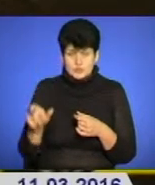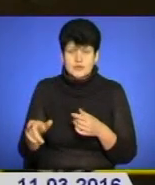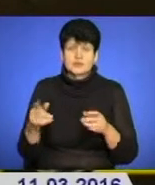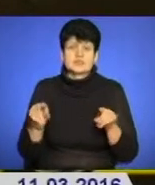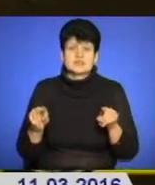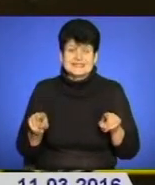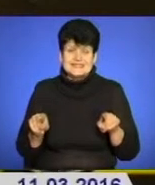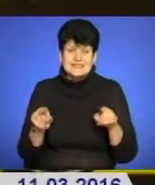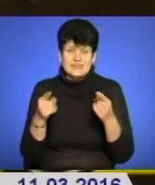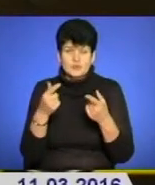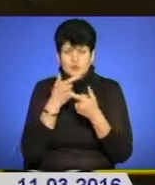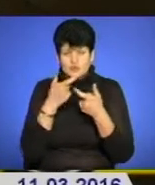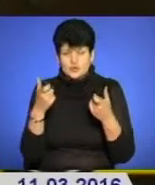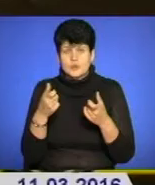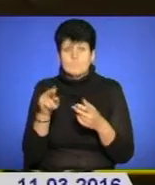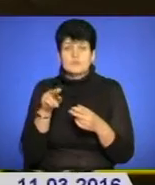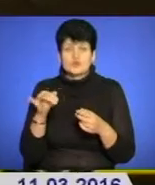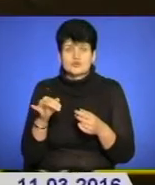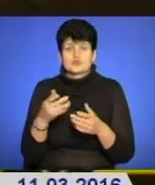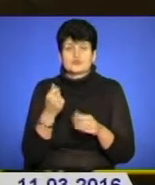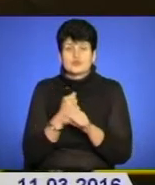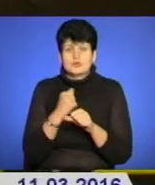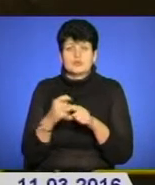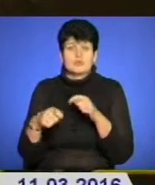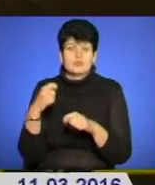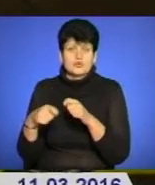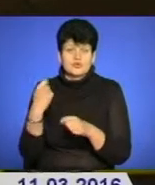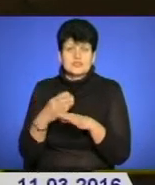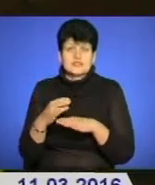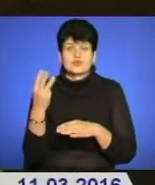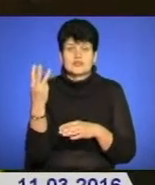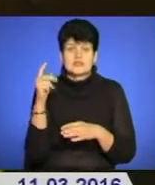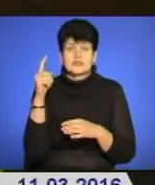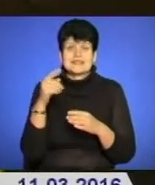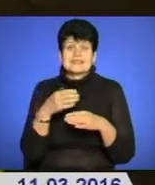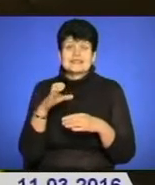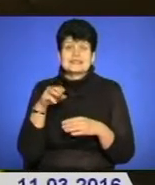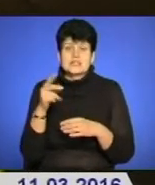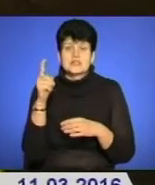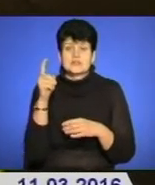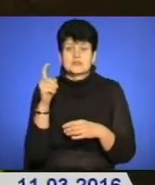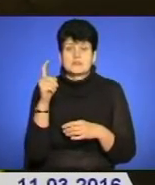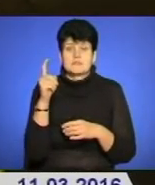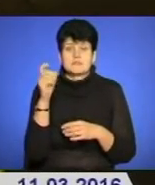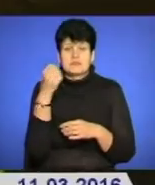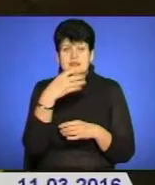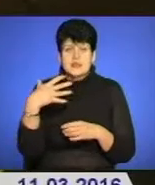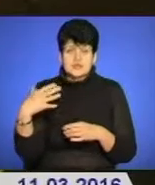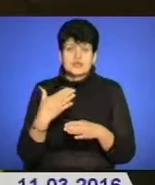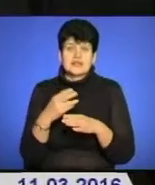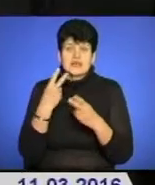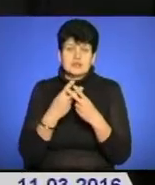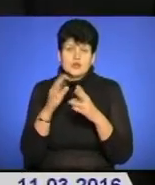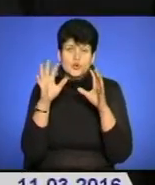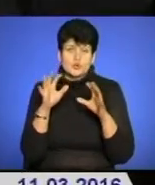Кримінально-процесуального кодексу України, повідомлено про підозру у вчиненні злочинів, передбачених частиною 3 статті 15, частиною 3 статті 185 Кримінального кодексу